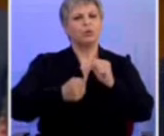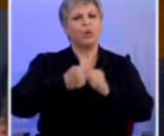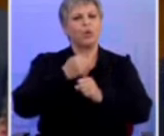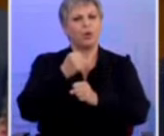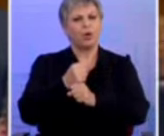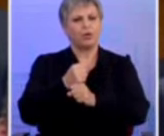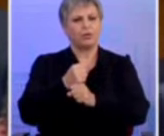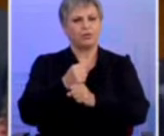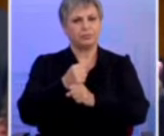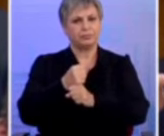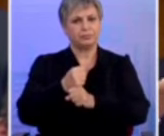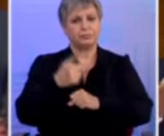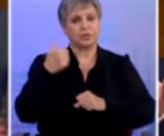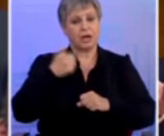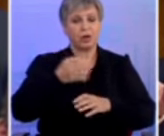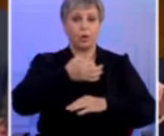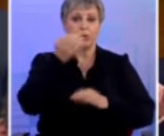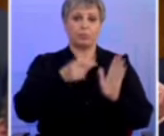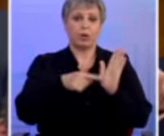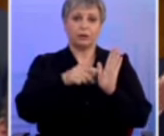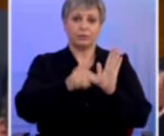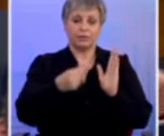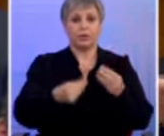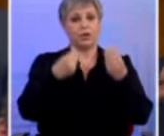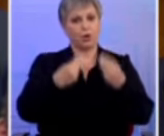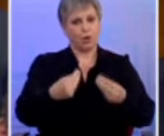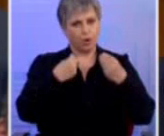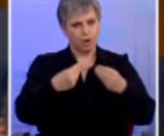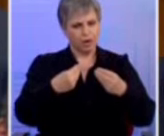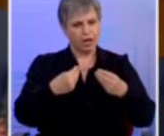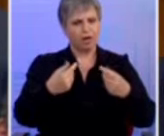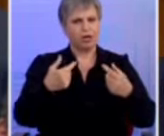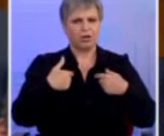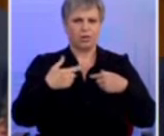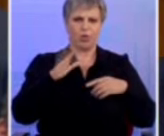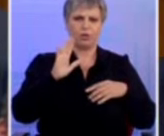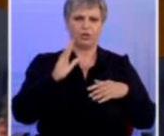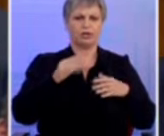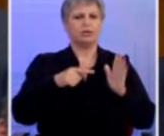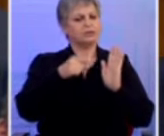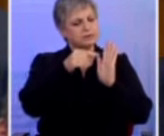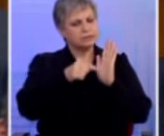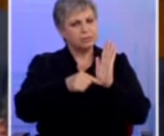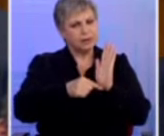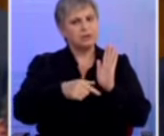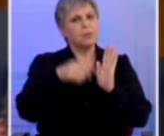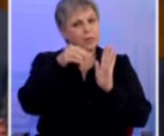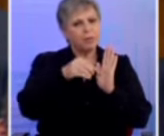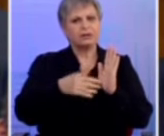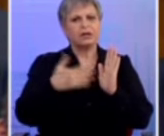που θα ωρεοποιήσω μια συμφωνία που έχω δηλώσει ότι σε πολλά τη σημεία διαφωνώ σε ό,τι αφορά το περιεχόμενό